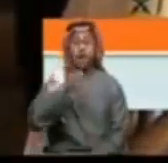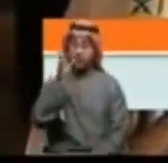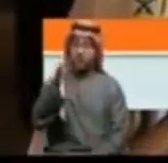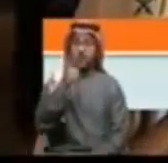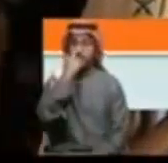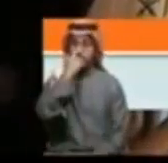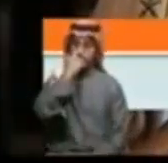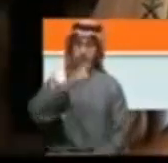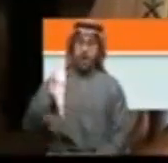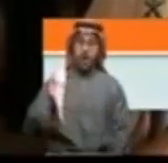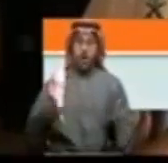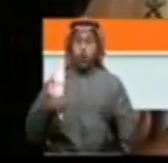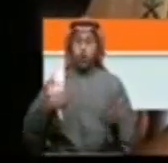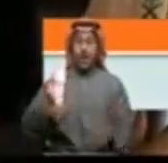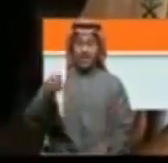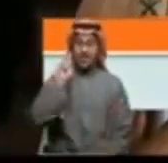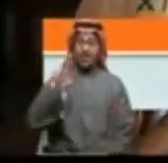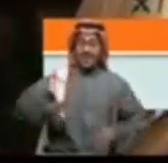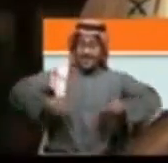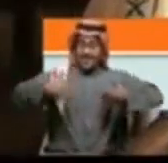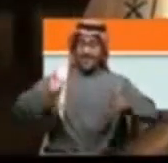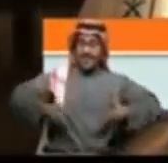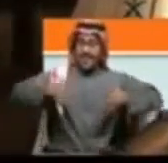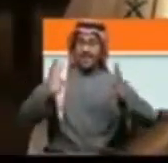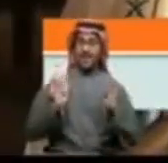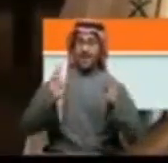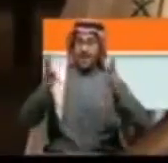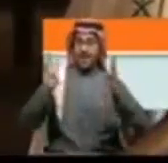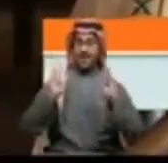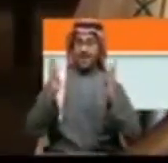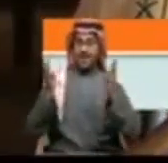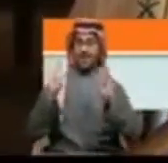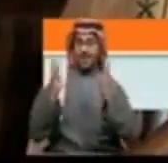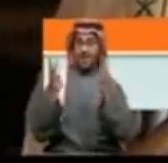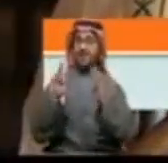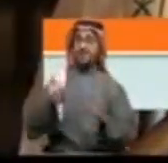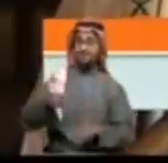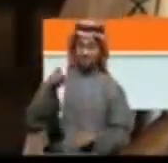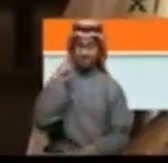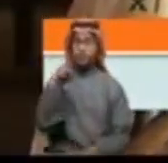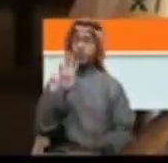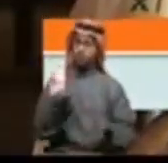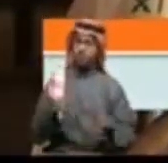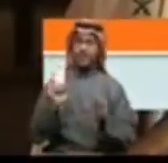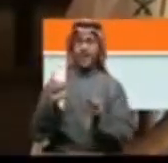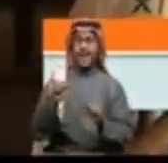لتقديم المازوفة الشعبية، هناك أيضا سوق نسائي مخصص لدعم الأسر